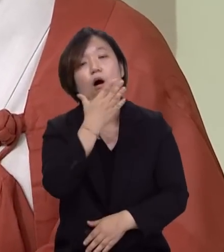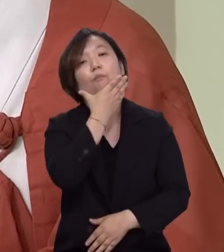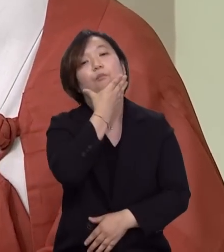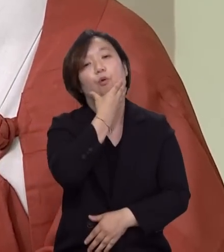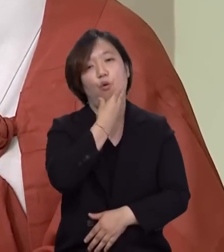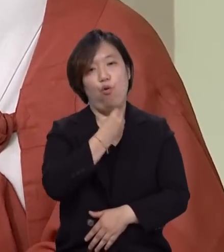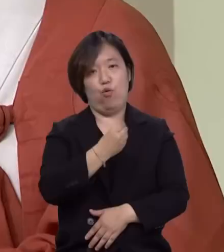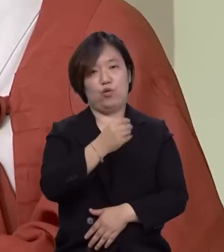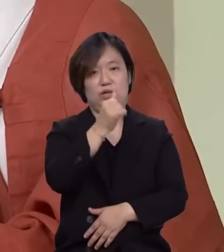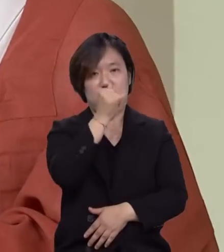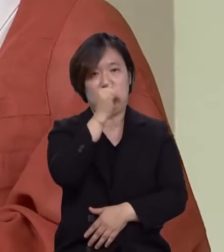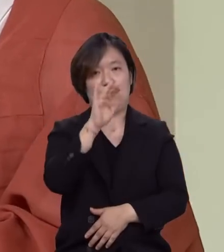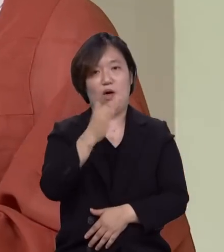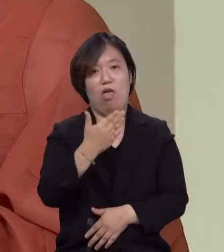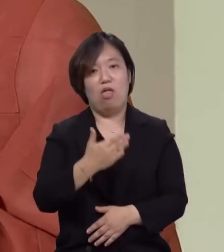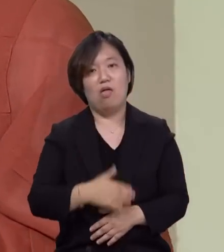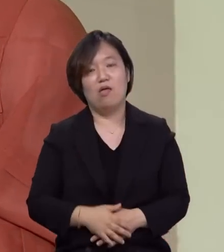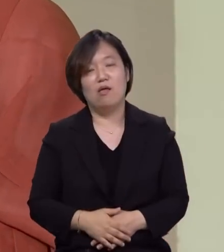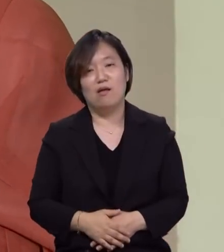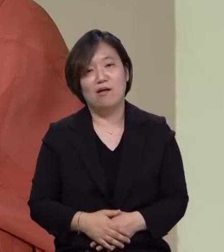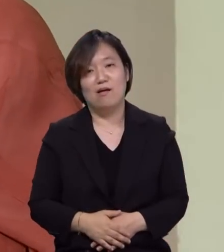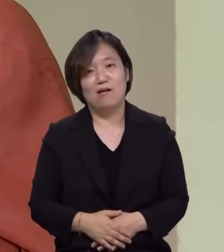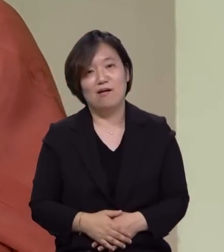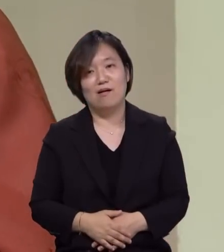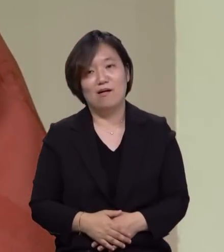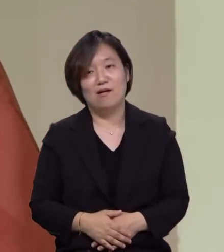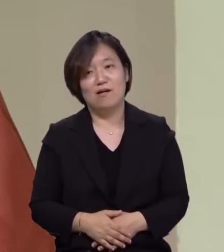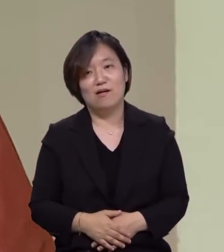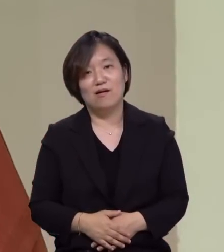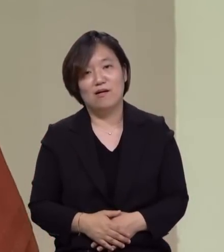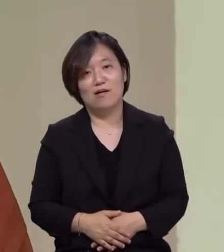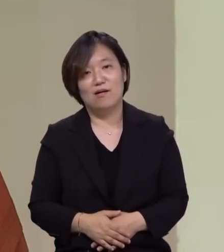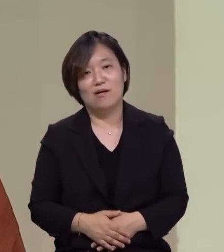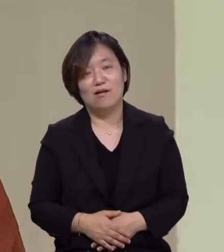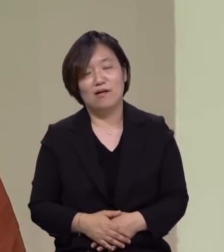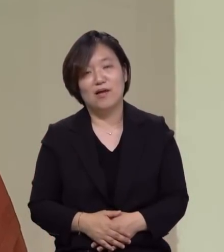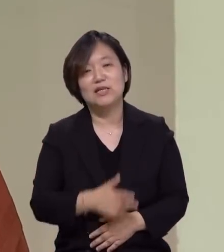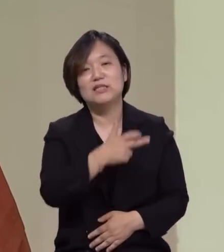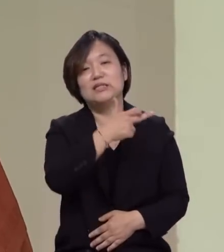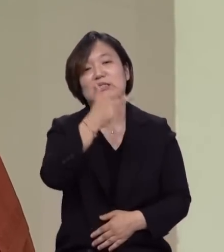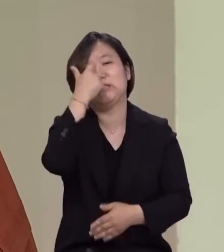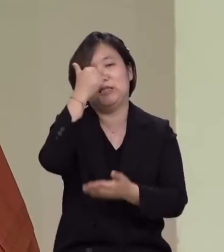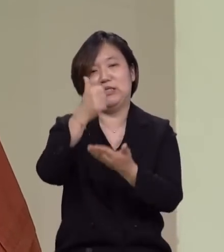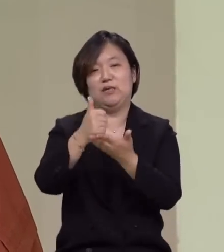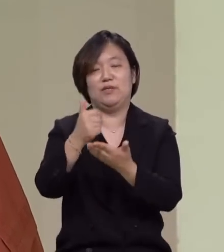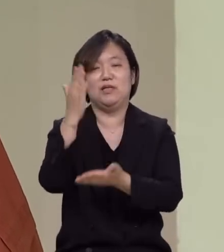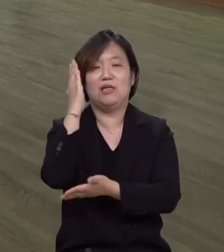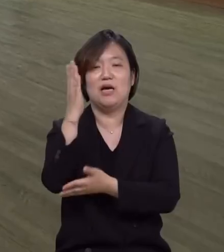된다라고 우리의 선지식들께서 간곡하게 말씀하셨습니다